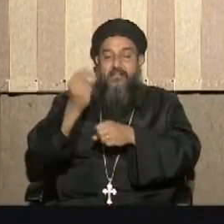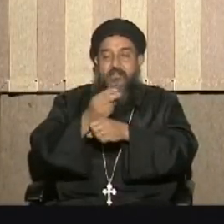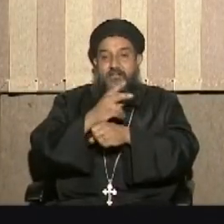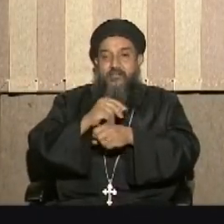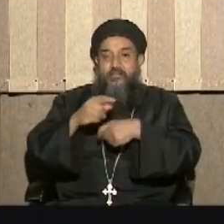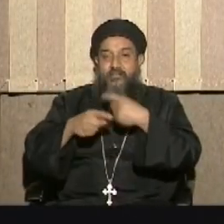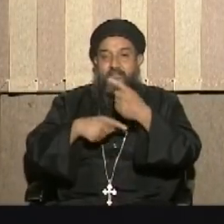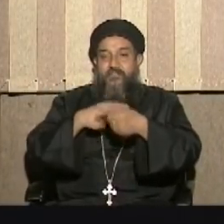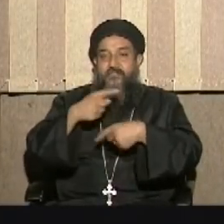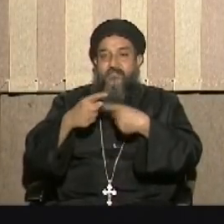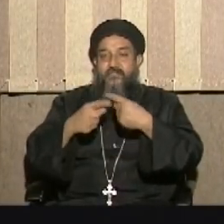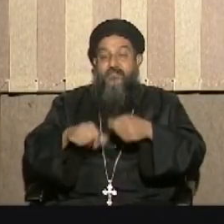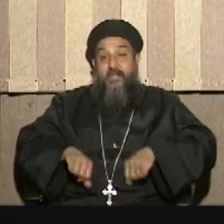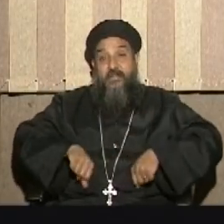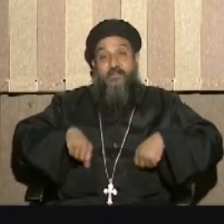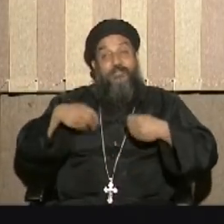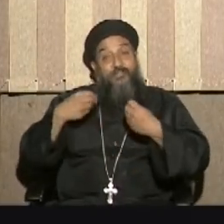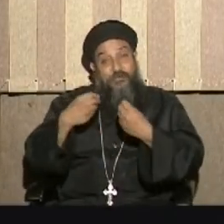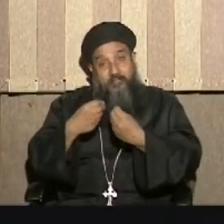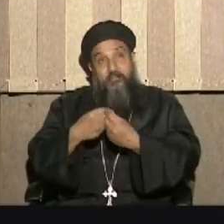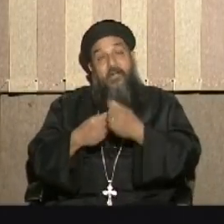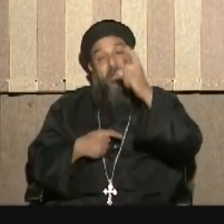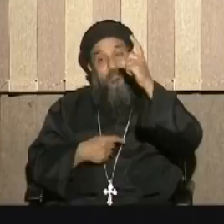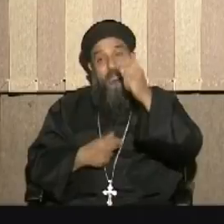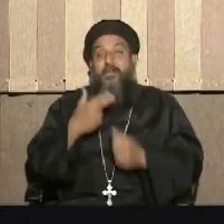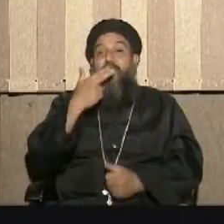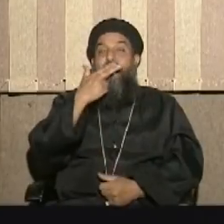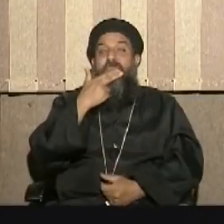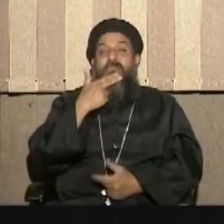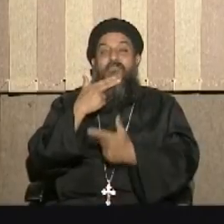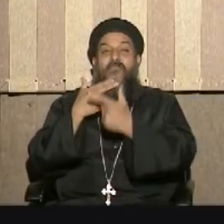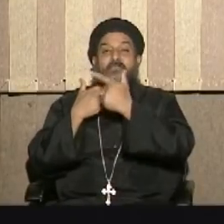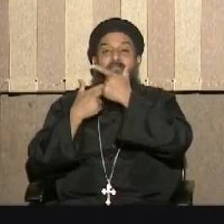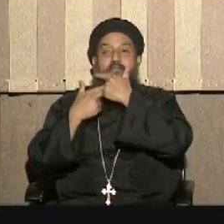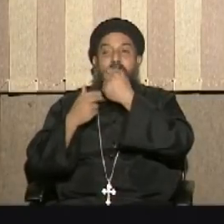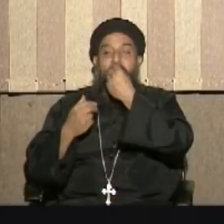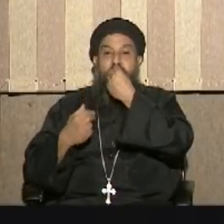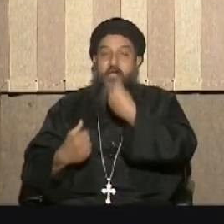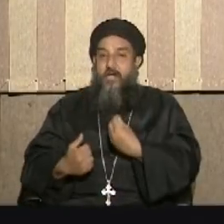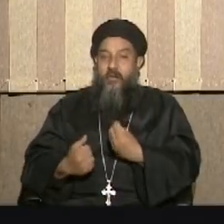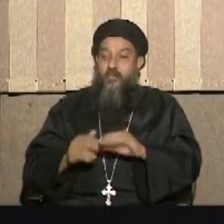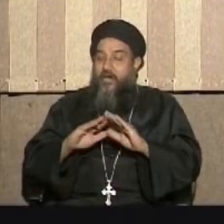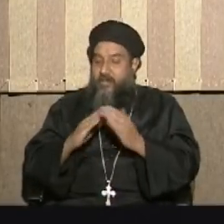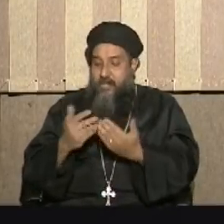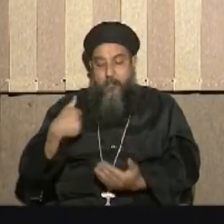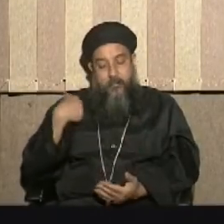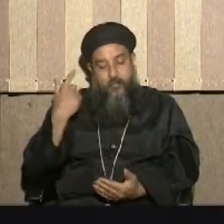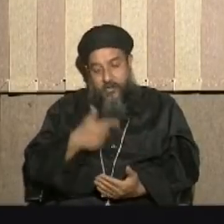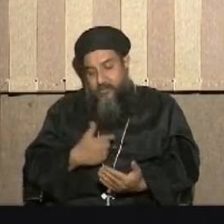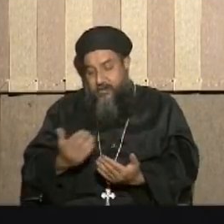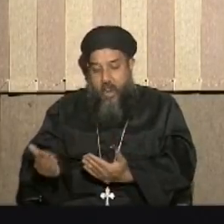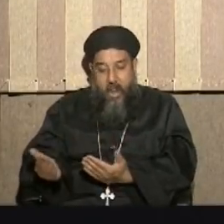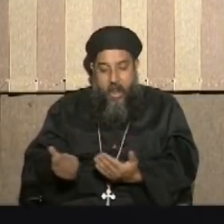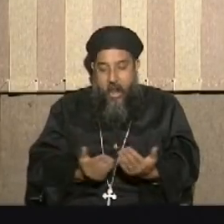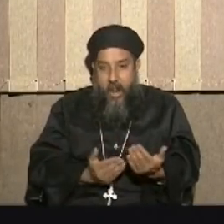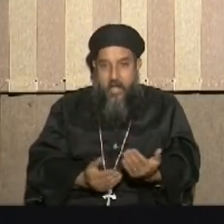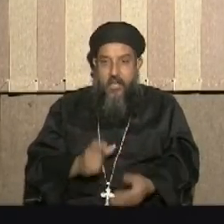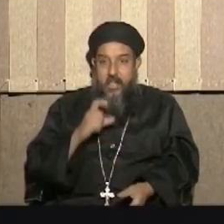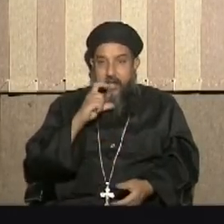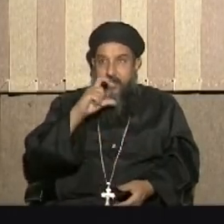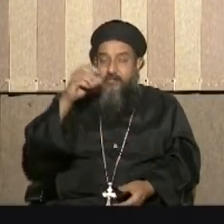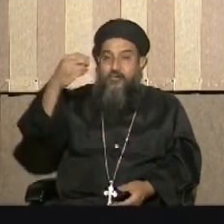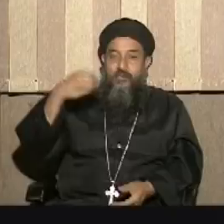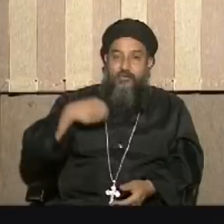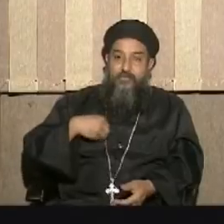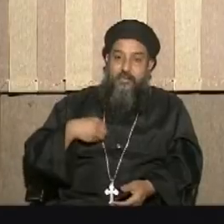أولاد ربنا يعيشوا دايما في عفة وطهارة، وقراية الكتاب المقدس صوت